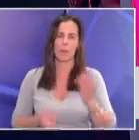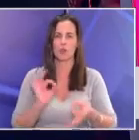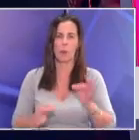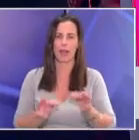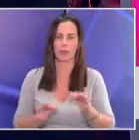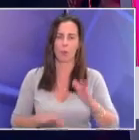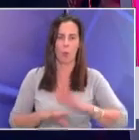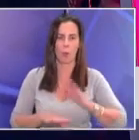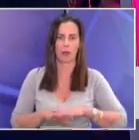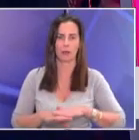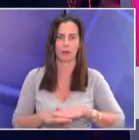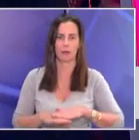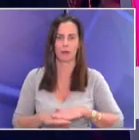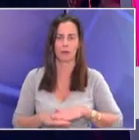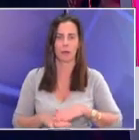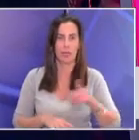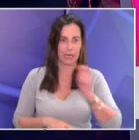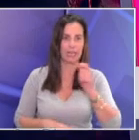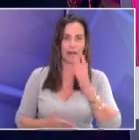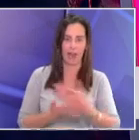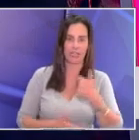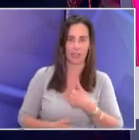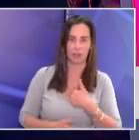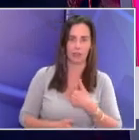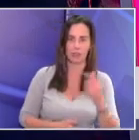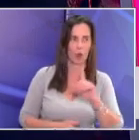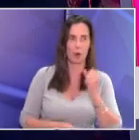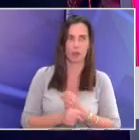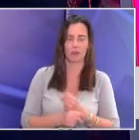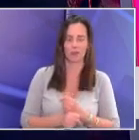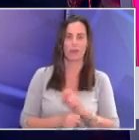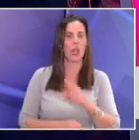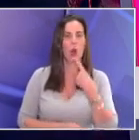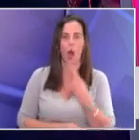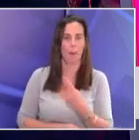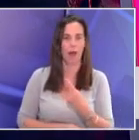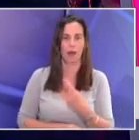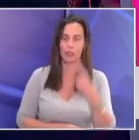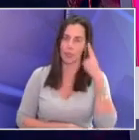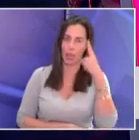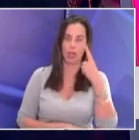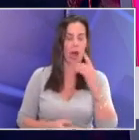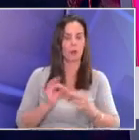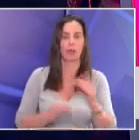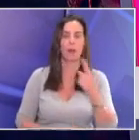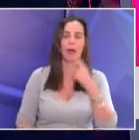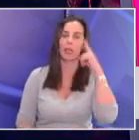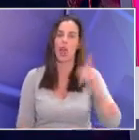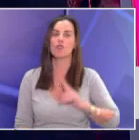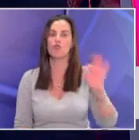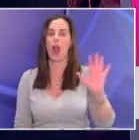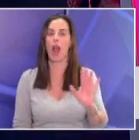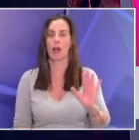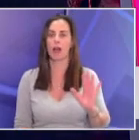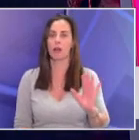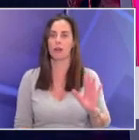כמשפטנית, מומחית, היא התראיינה אצלנו, דרך אגב, זה לא מה שהיא עשתה. היא לא ביטאה את הדעה המשפטית, היא ביטאה דעה אישית. היא ביטאה את